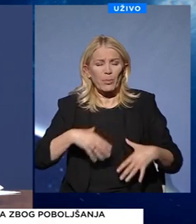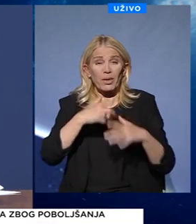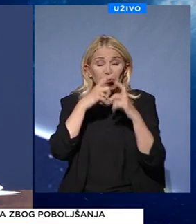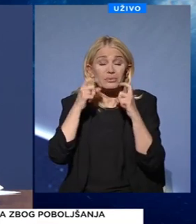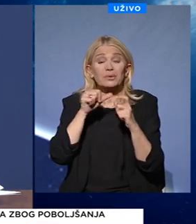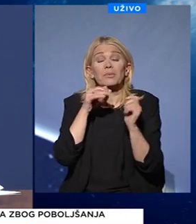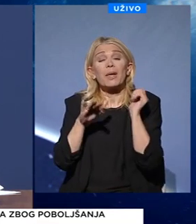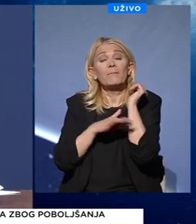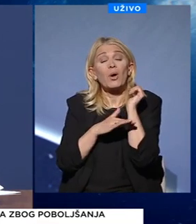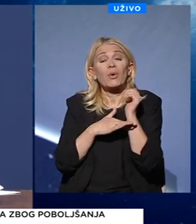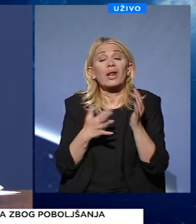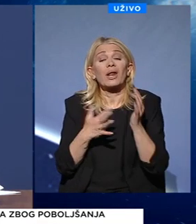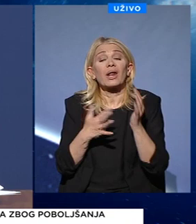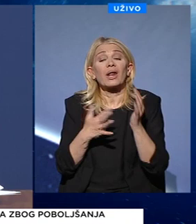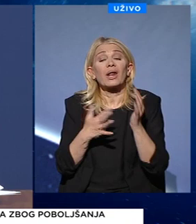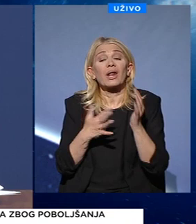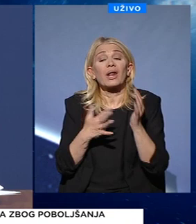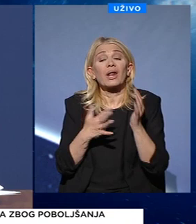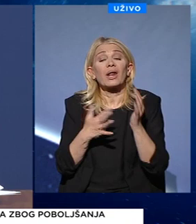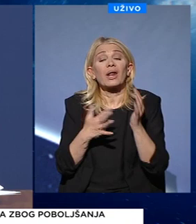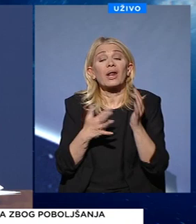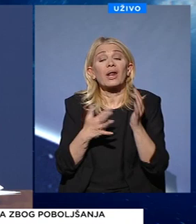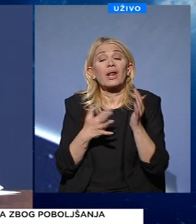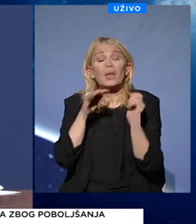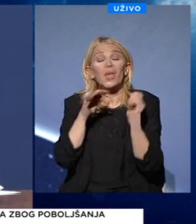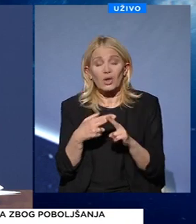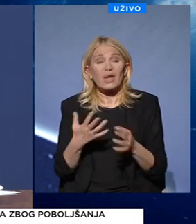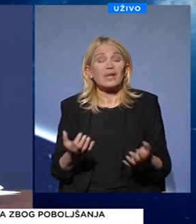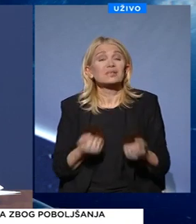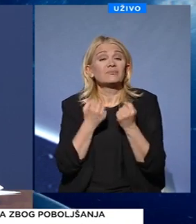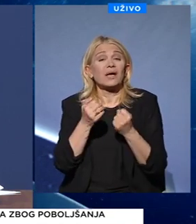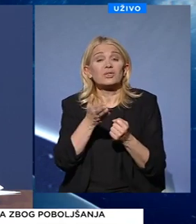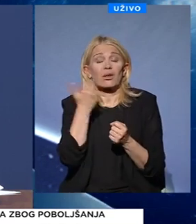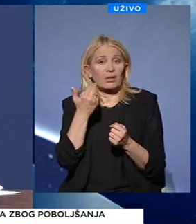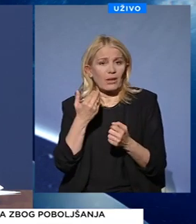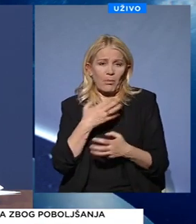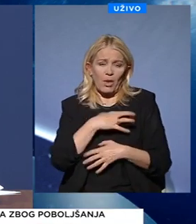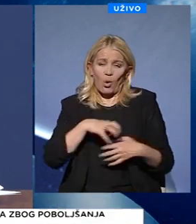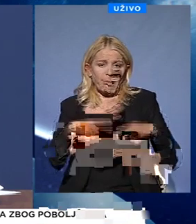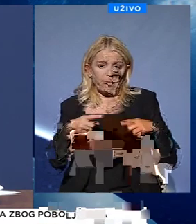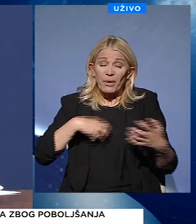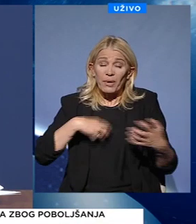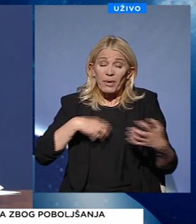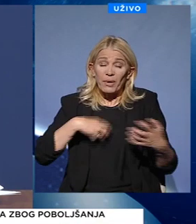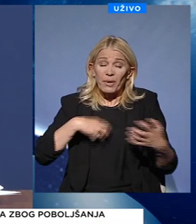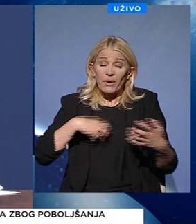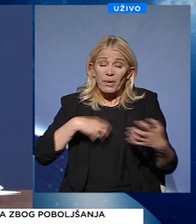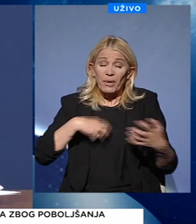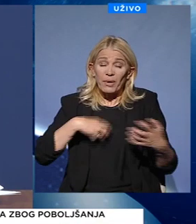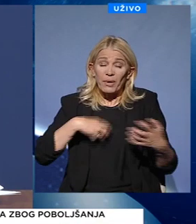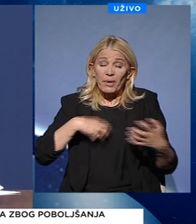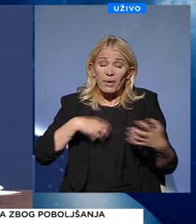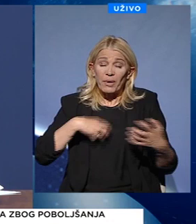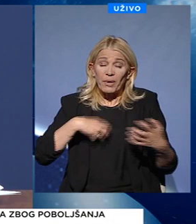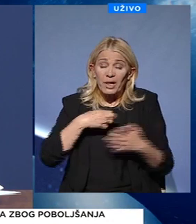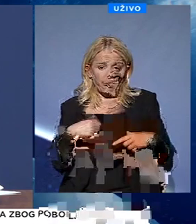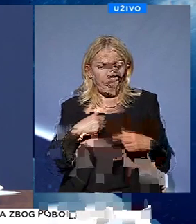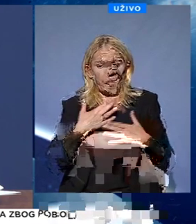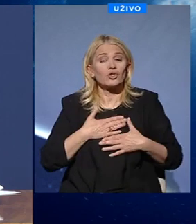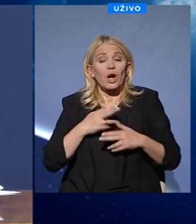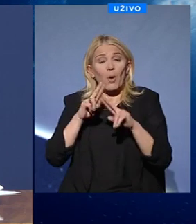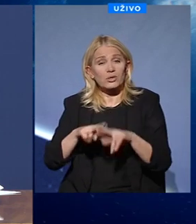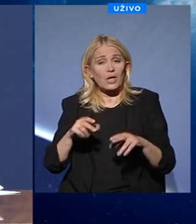pomognemo, spasimo da se ne razbole, spasimo da nemaju komplikacije, spasimo da ne daj Bože izgube život, želimo da ostanu